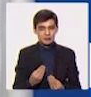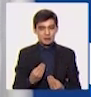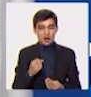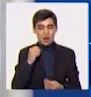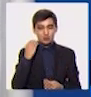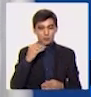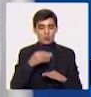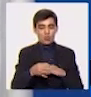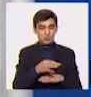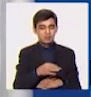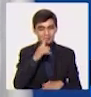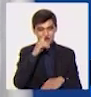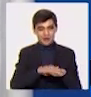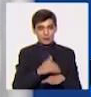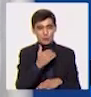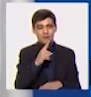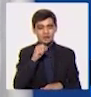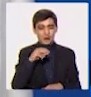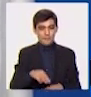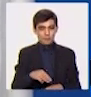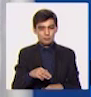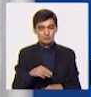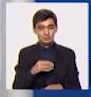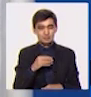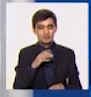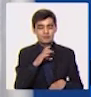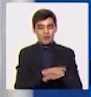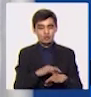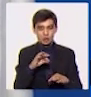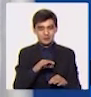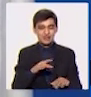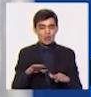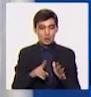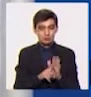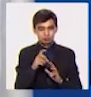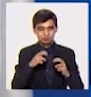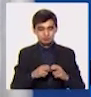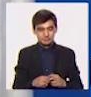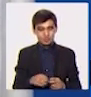Ақтөбе облысының әкімінің орынбасарына қатысты тергеу жүргізілуде.